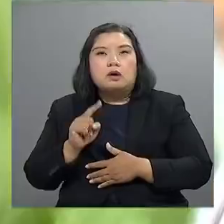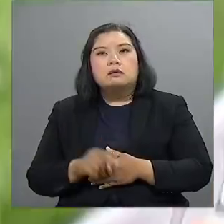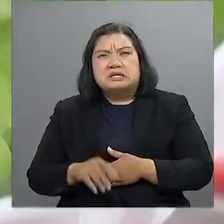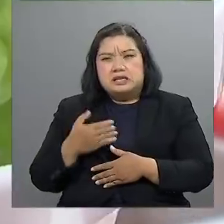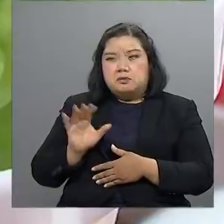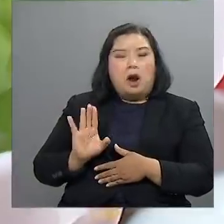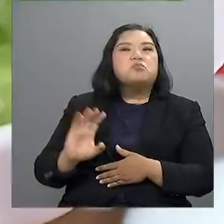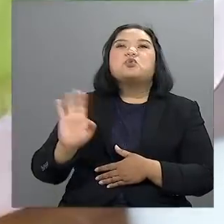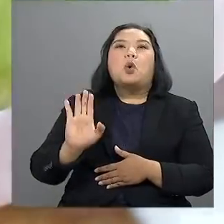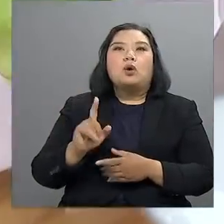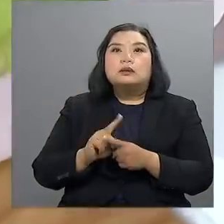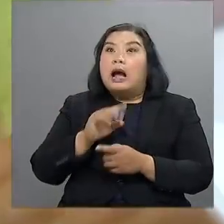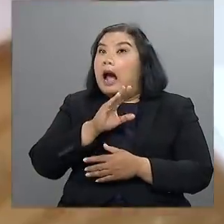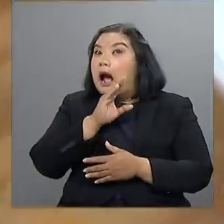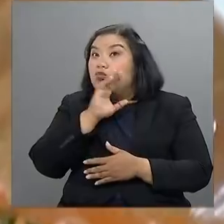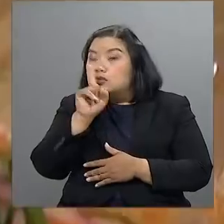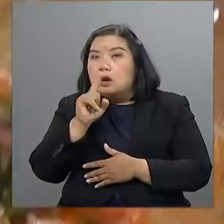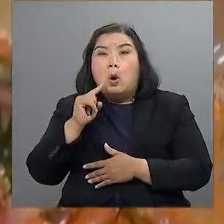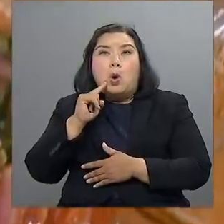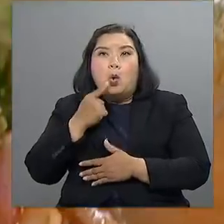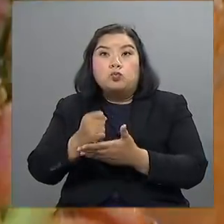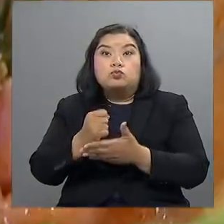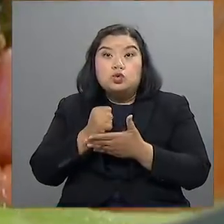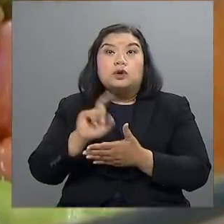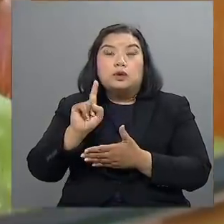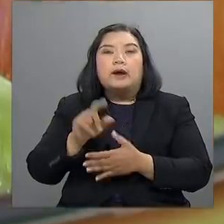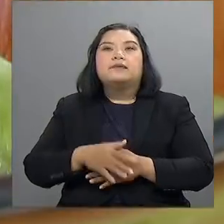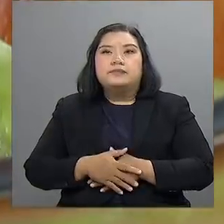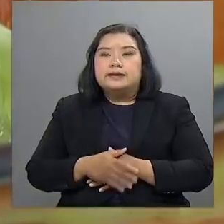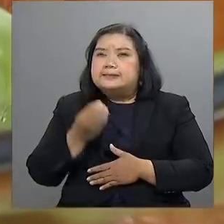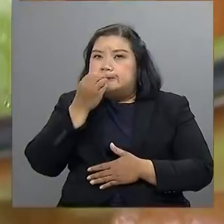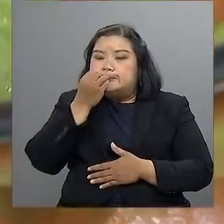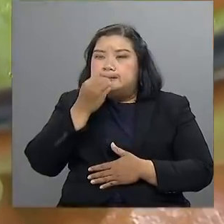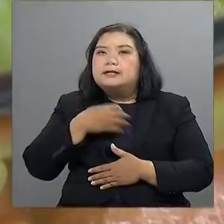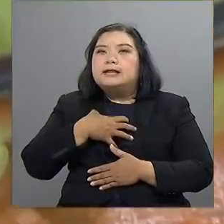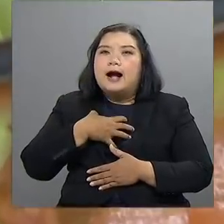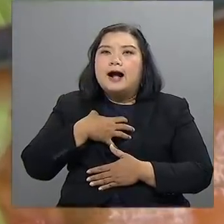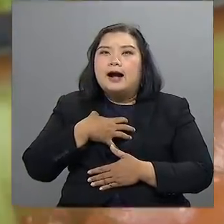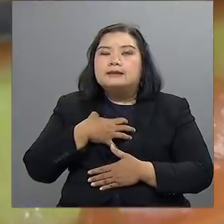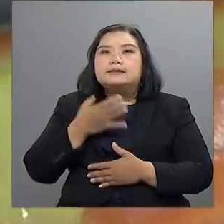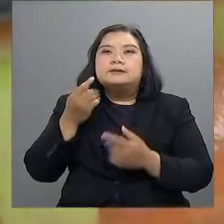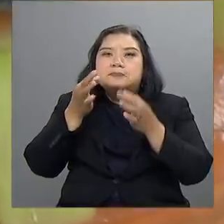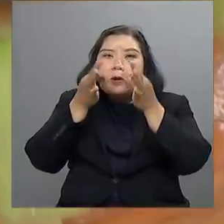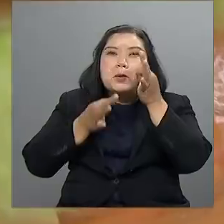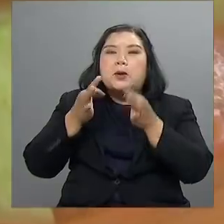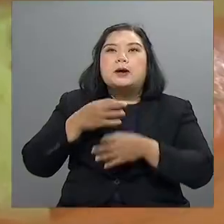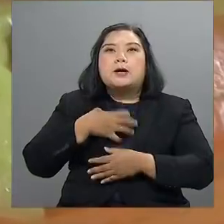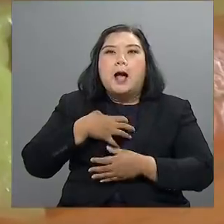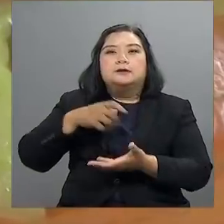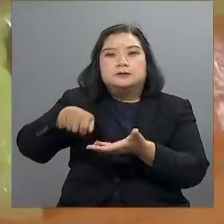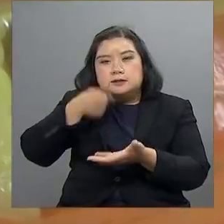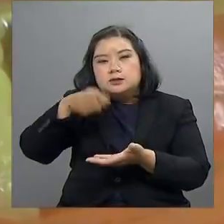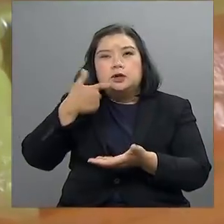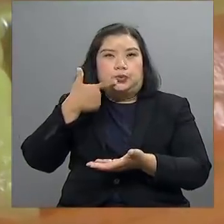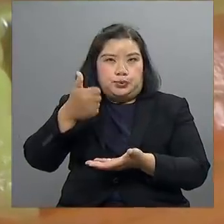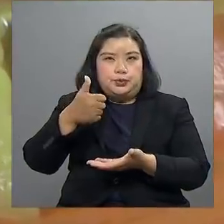พอลดขมของมะระเนี่ยจะทำให้กระตุ้นการ อยากรับประทานอาหารทำให้เรากินข้าวได้มากขึ้นกินข้าวและอร่อยค่ะพี่แวว